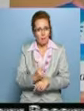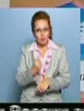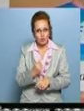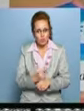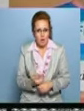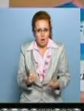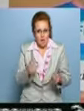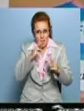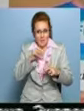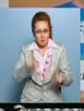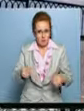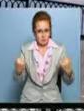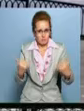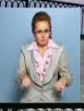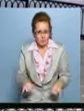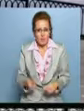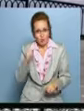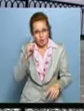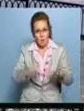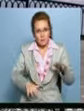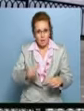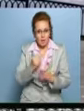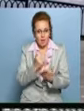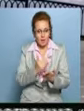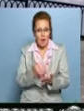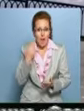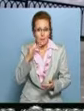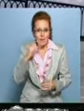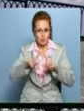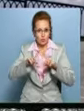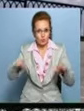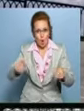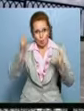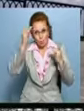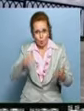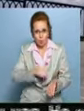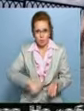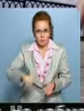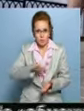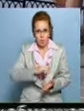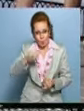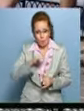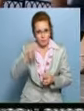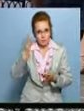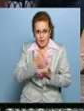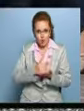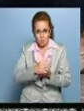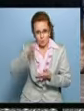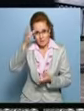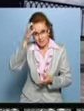разводят руками программа Флек сомнительная и не обменная ведь американские школьники культуру удмурти изучать не собирались и на